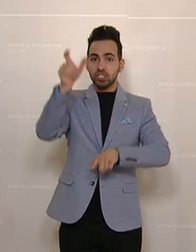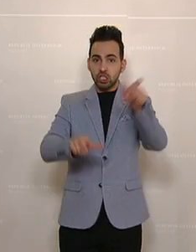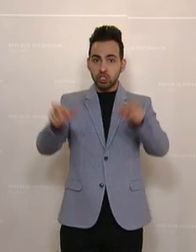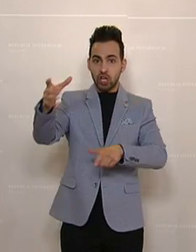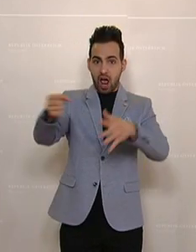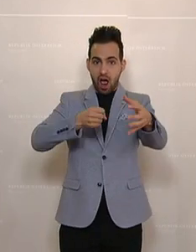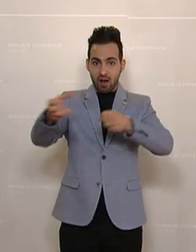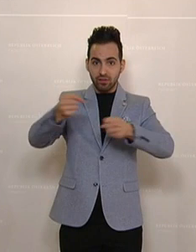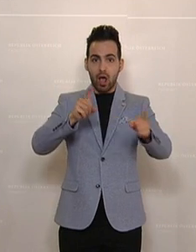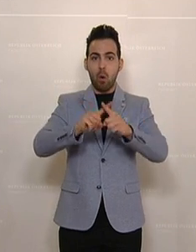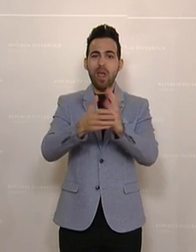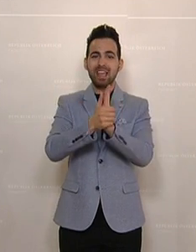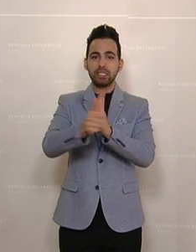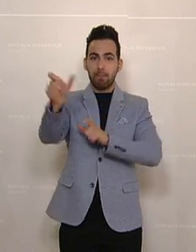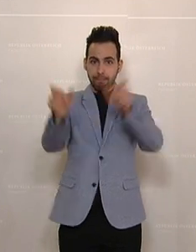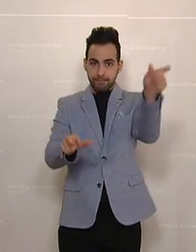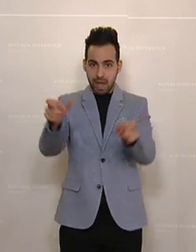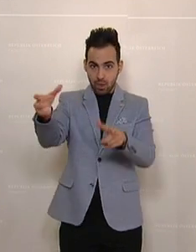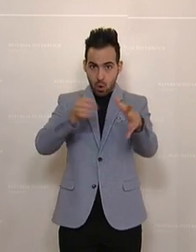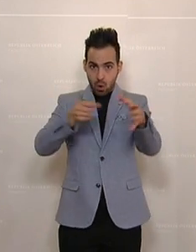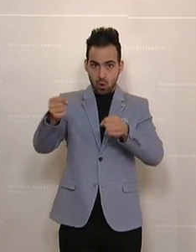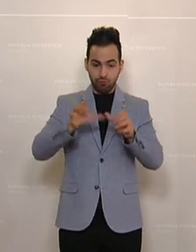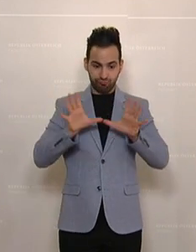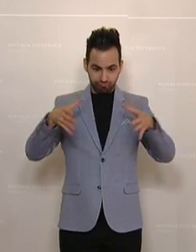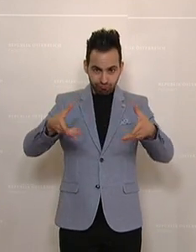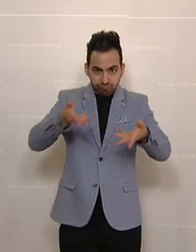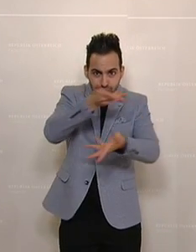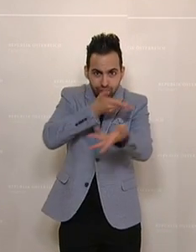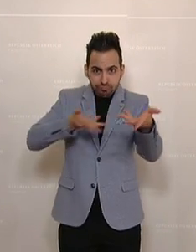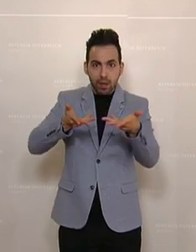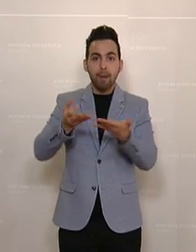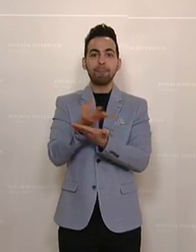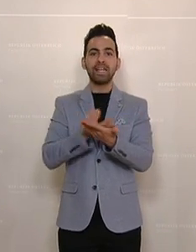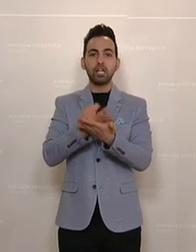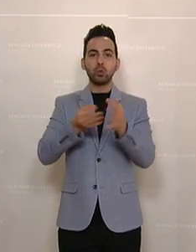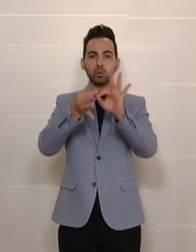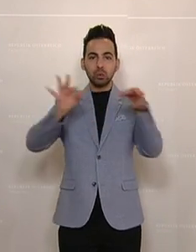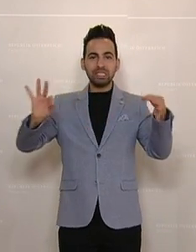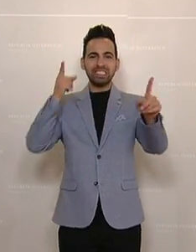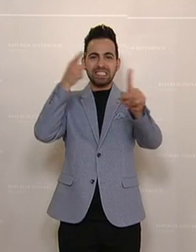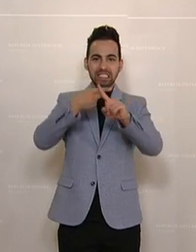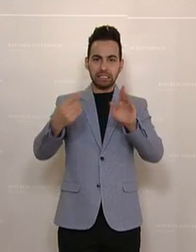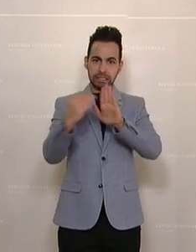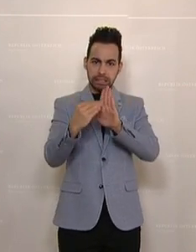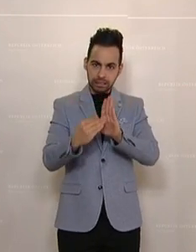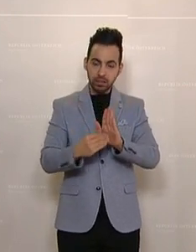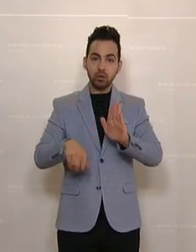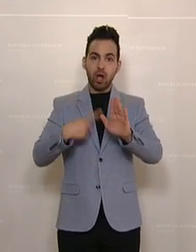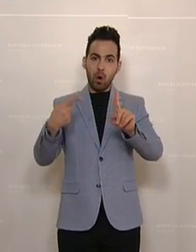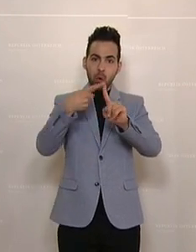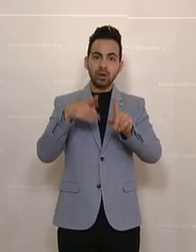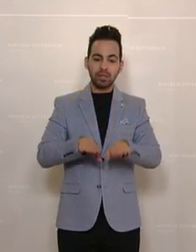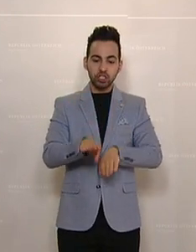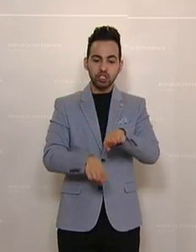Wissenschaftlern, mit Expertinnen und Experten, um die Bildungsziele zu formulieren, festzuschreiben und den Weg dahin